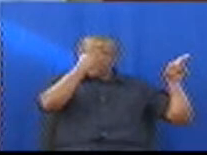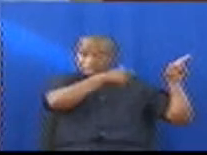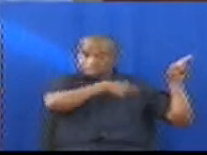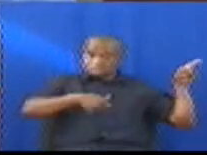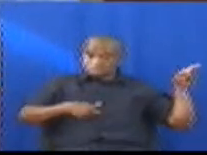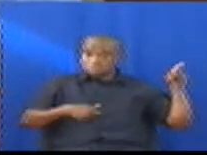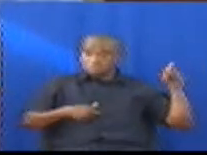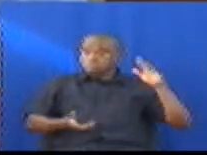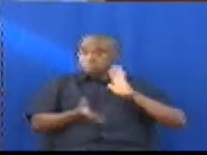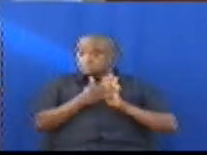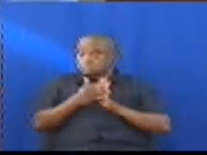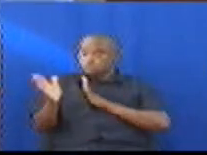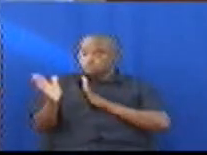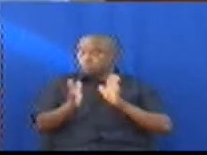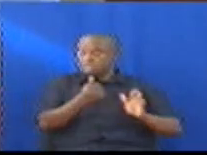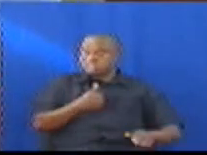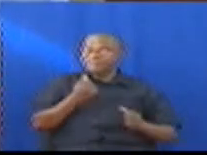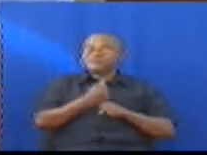on.